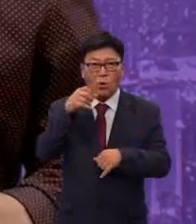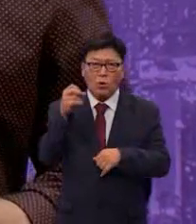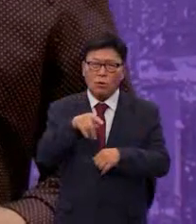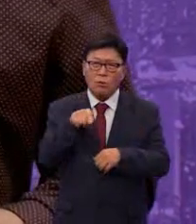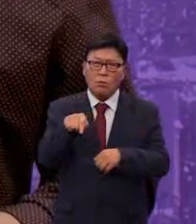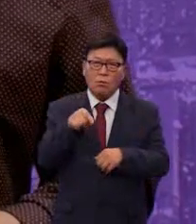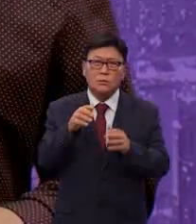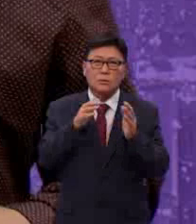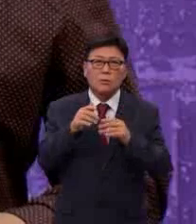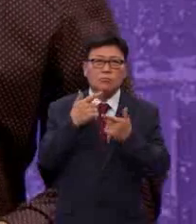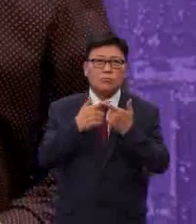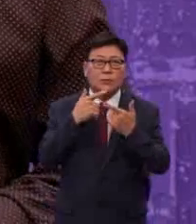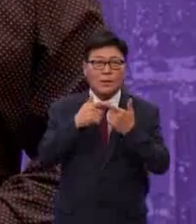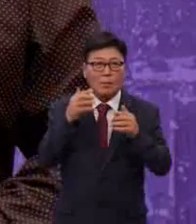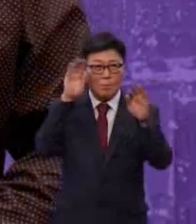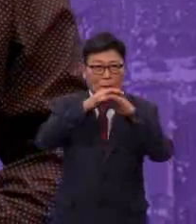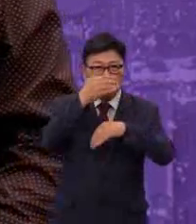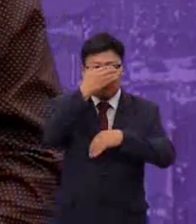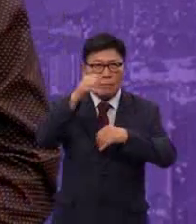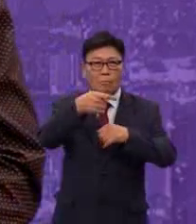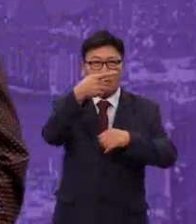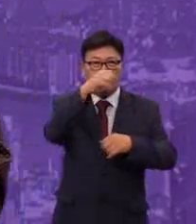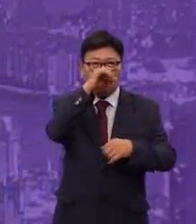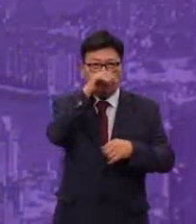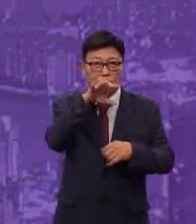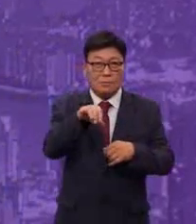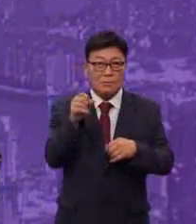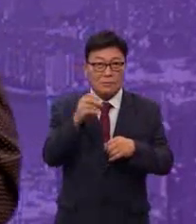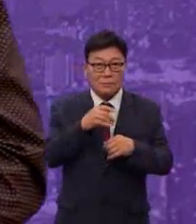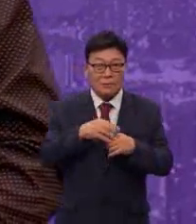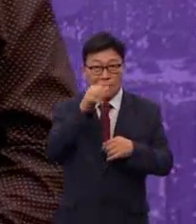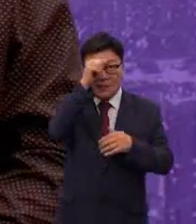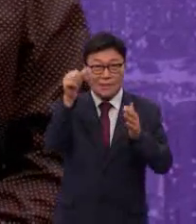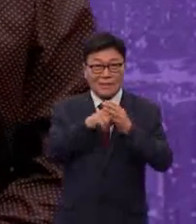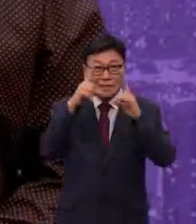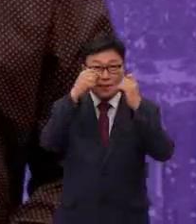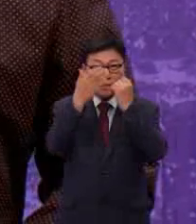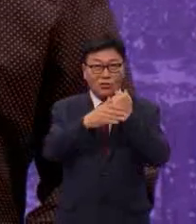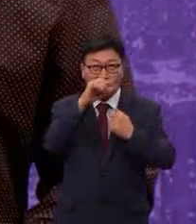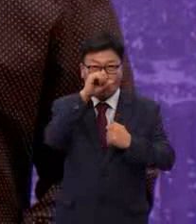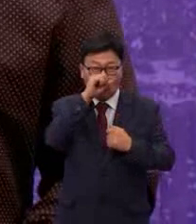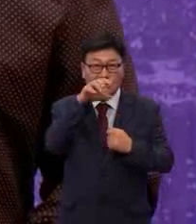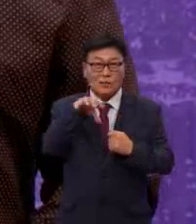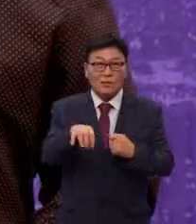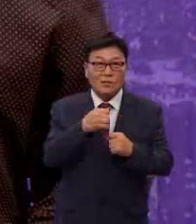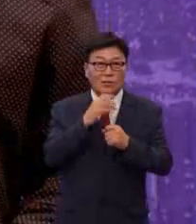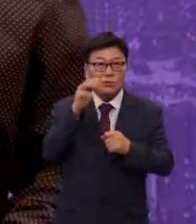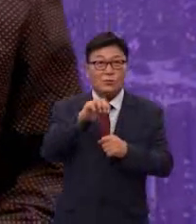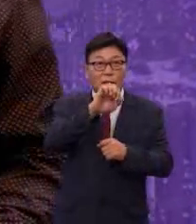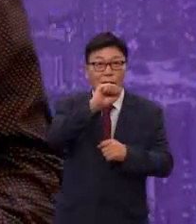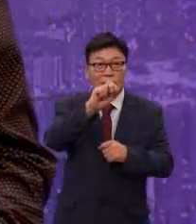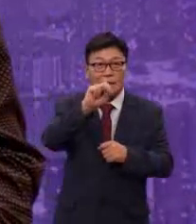계시겠지만 여기는 현재 부산에서 야경 1번지 그리고 인생사 찍기 좋은 핫플레이스로 요즘 SNS상으로